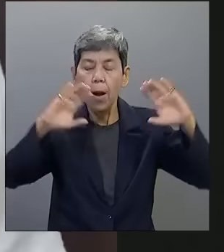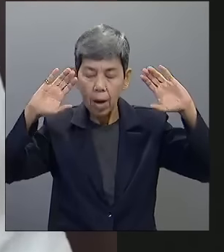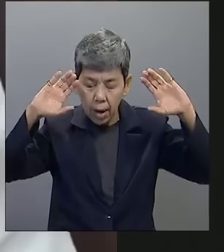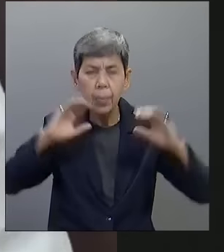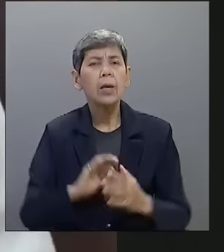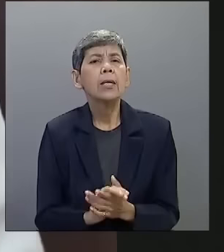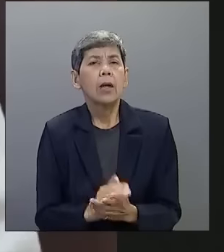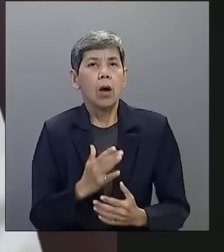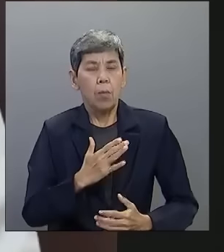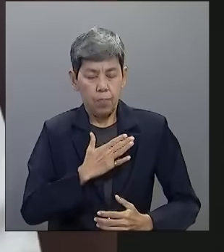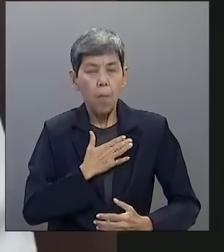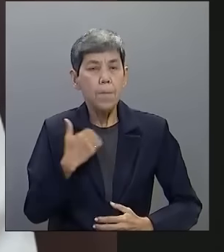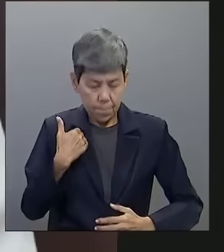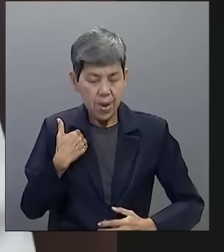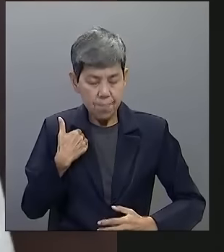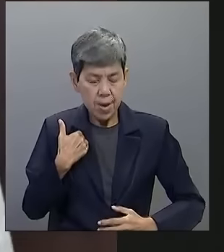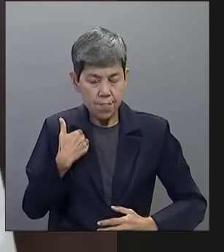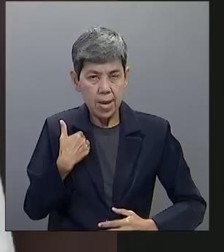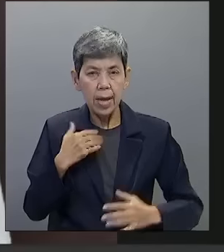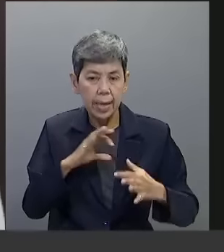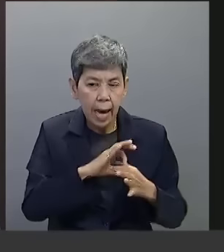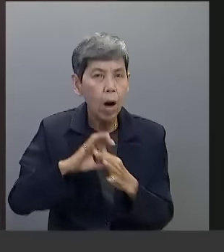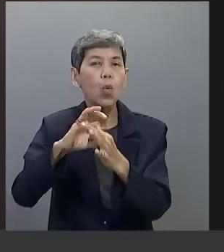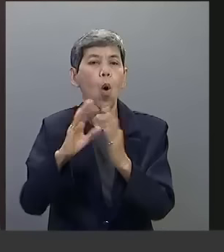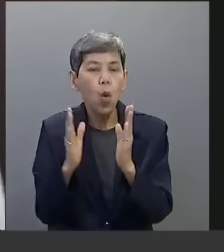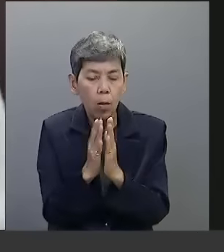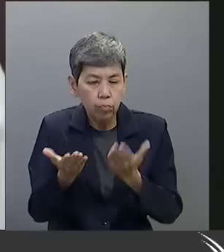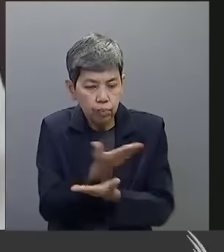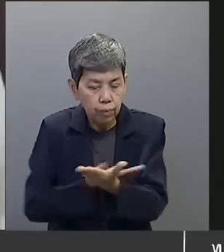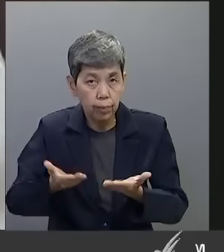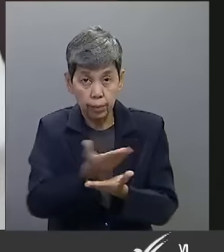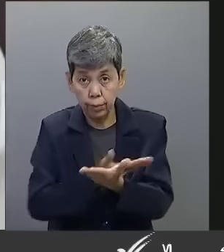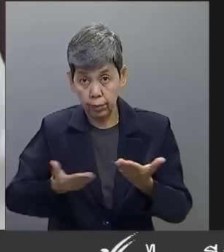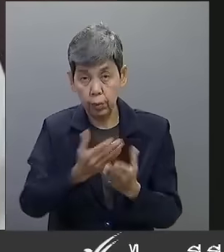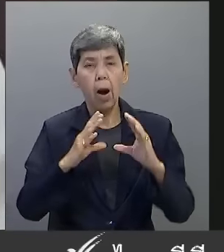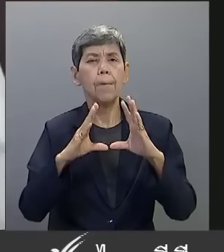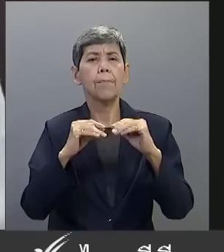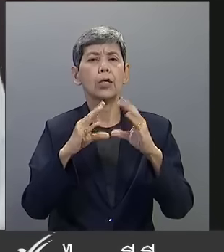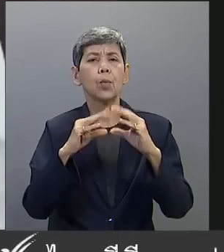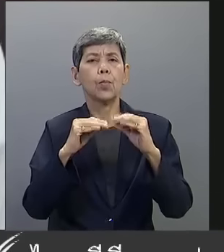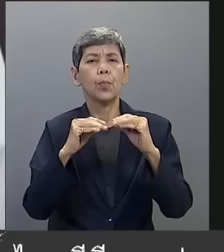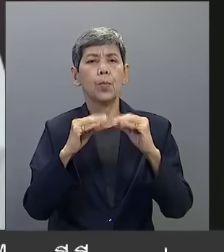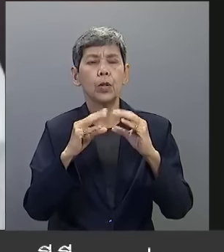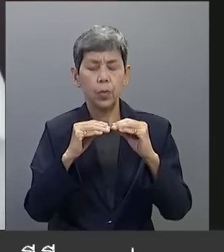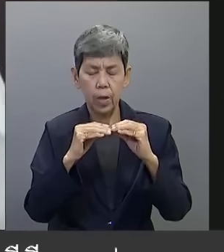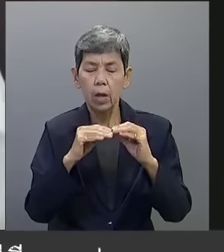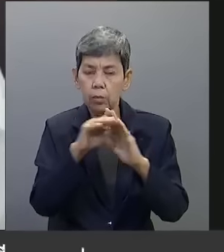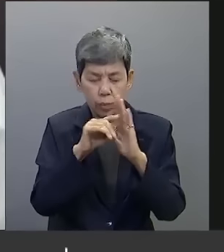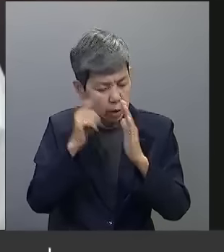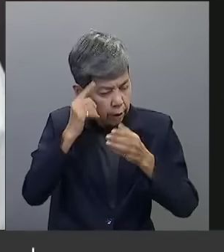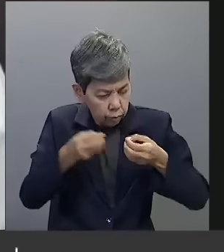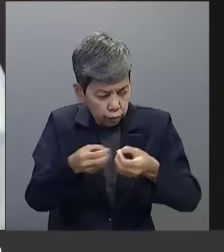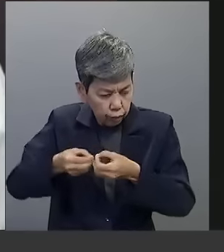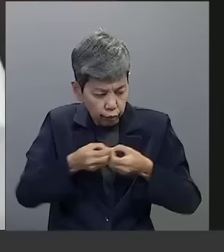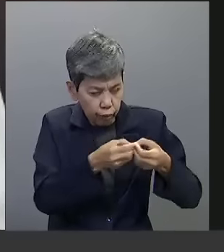ก็คือว่าผมมีส่วนที่เข้าไปอยู่เหมือนกันในกรณีของการประชุมหรือว่าbrainstorm ตอนนี้เนี่ย